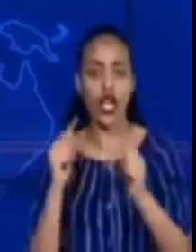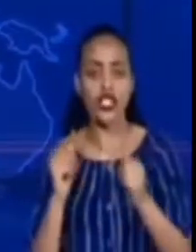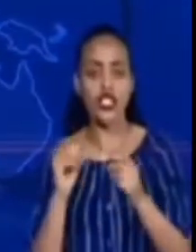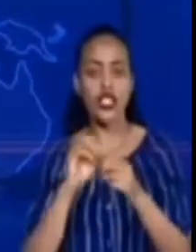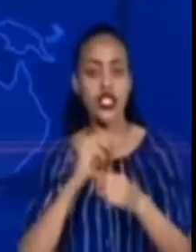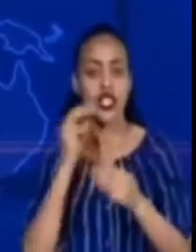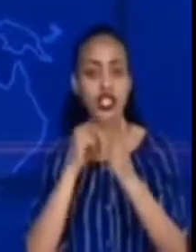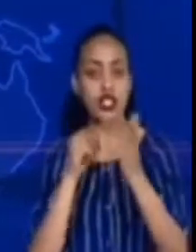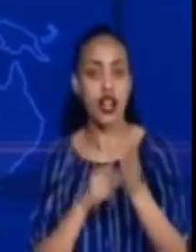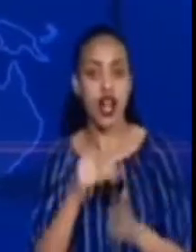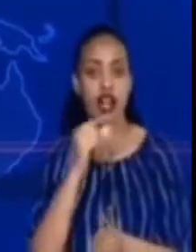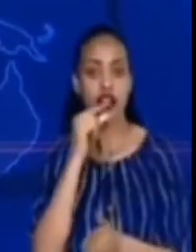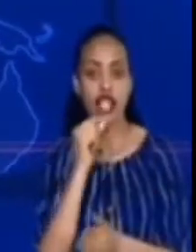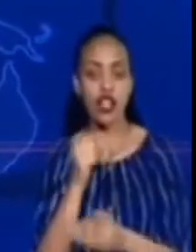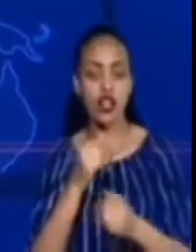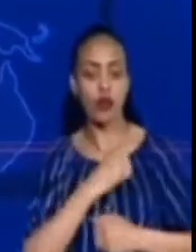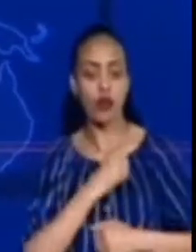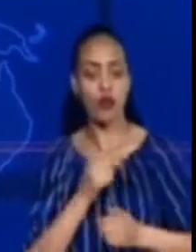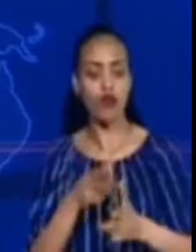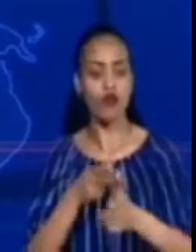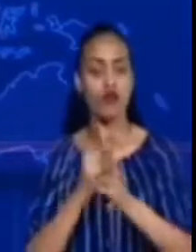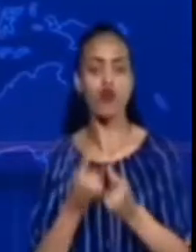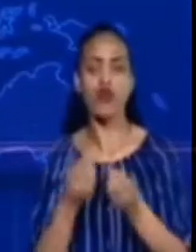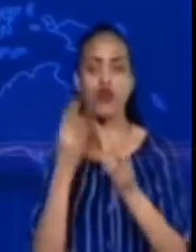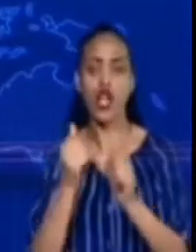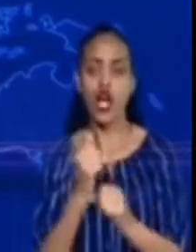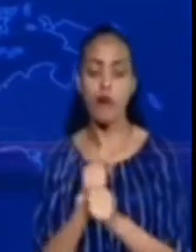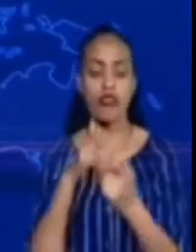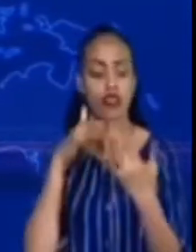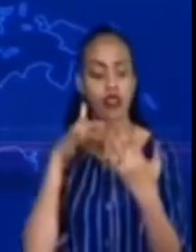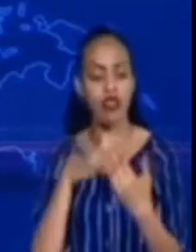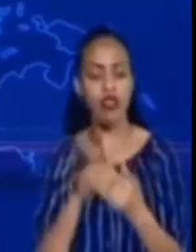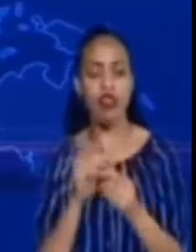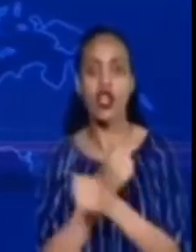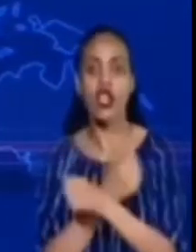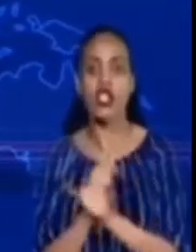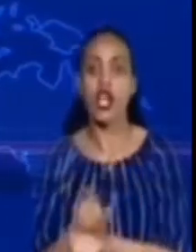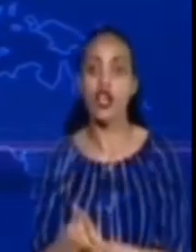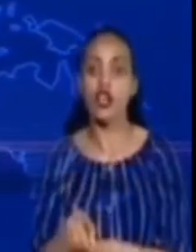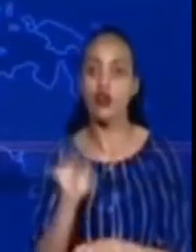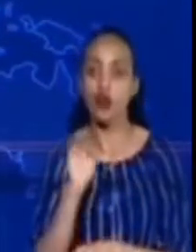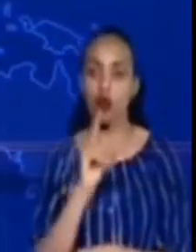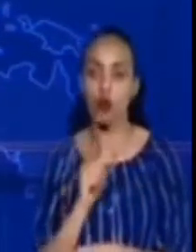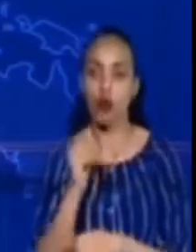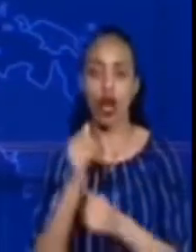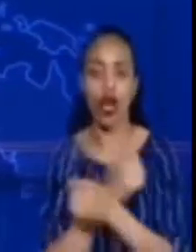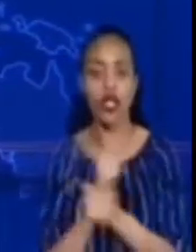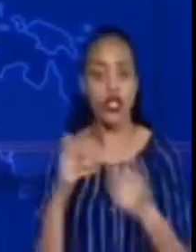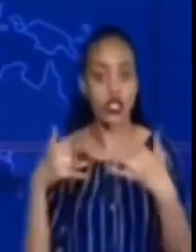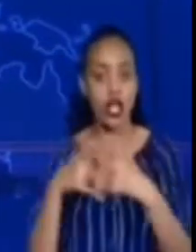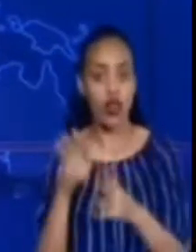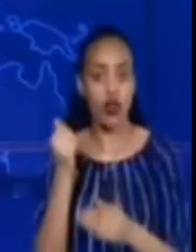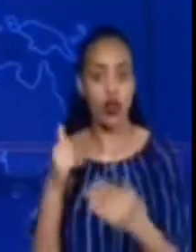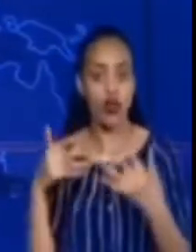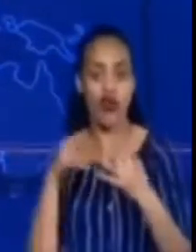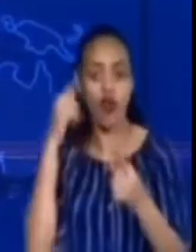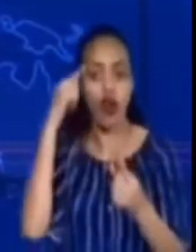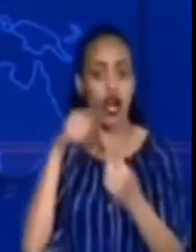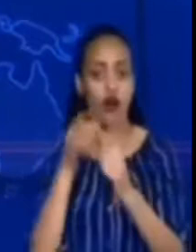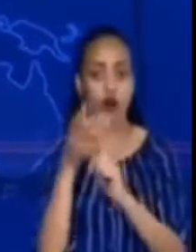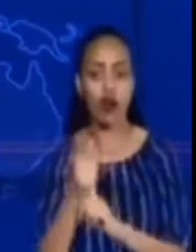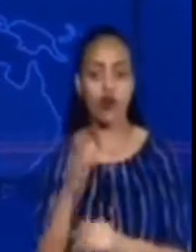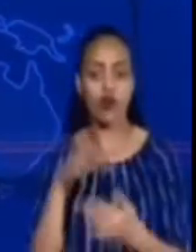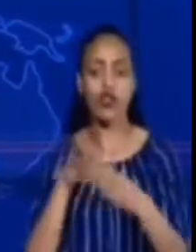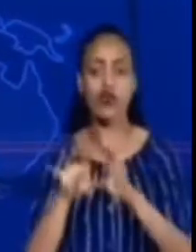አንድ ቀን መጥፎ ቃል ወጥቶት አያውቅም የሚገርማችሁ ሳራ ጀበሉ አብዲ ጀበሉ ሐሙ ጀበሉ አዎ ፋጡማ ጀበሉ በሉኝ